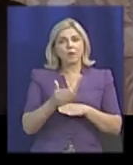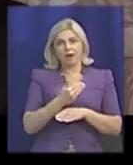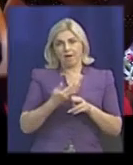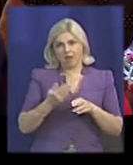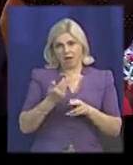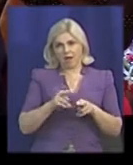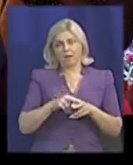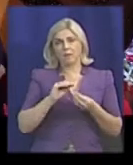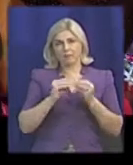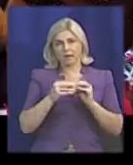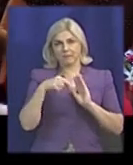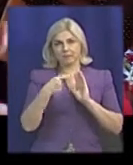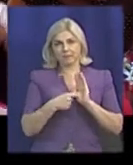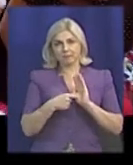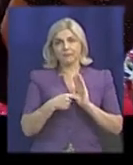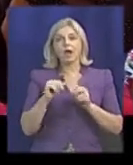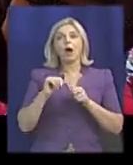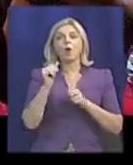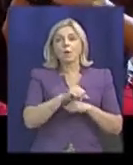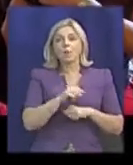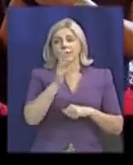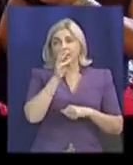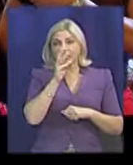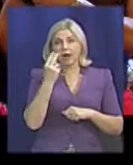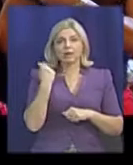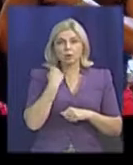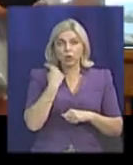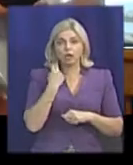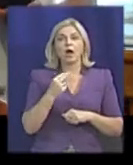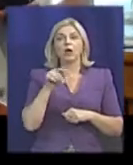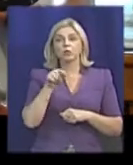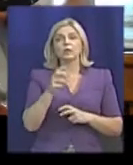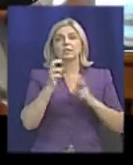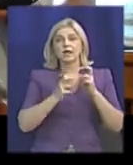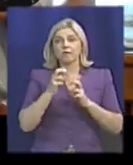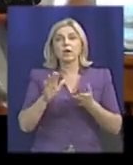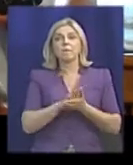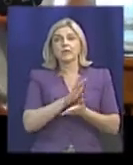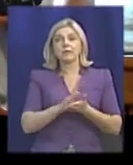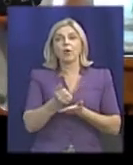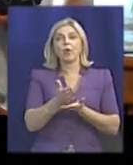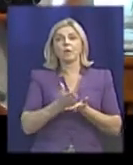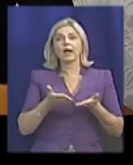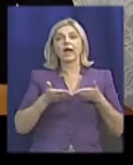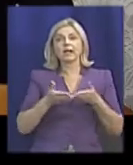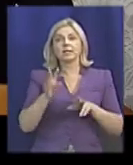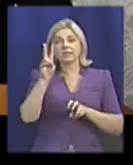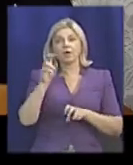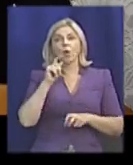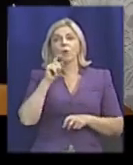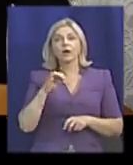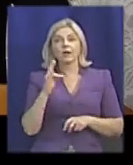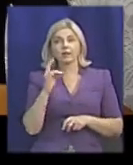питання». Окрім проблеми з заборгованості, в акваторії заводу дислокується та безкоштовно обслуговується крейсер «Україна», який